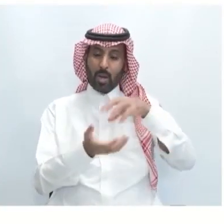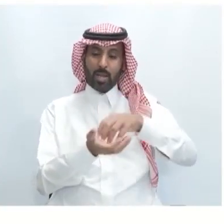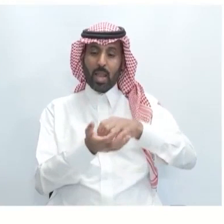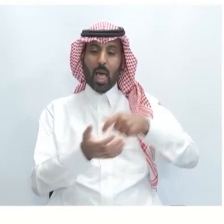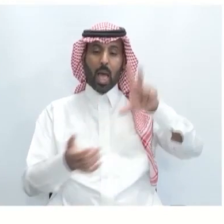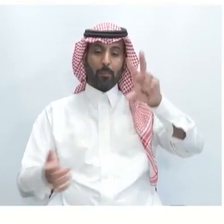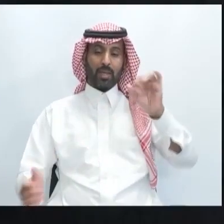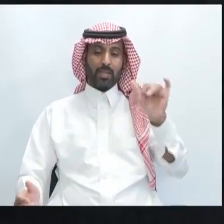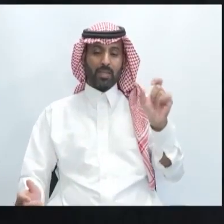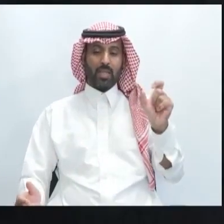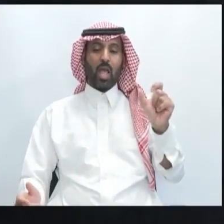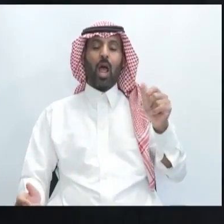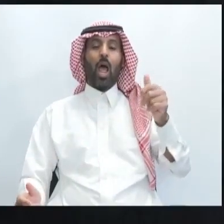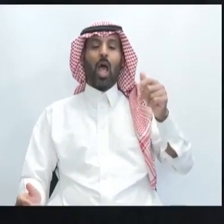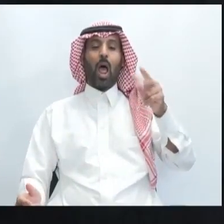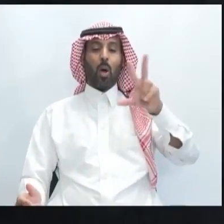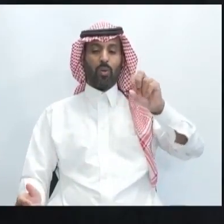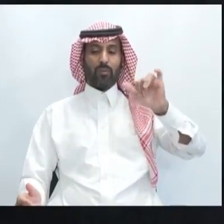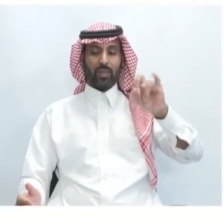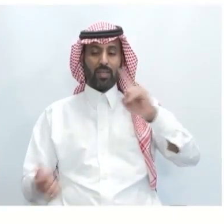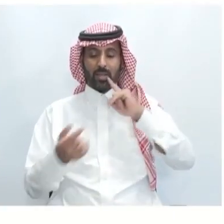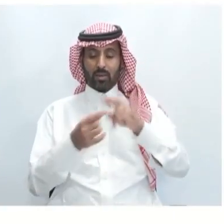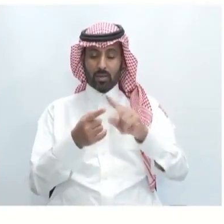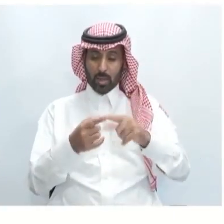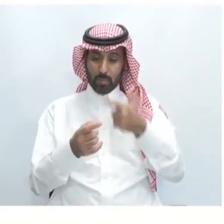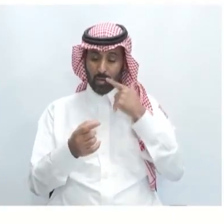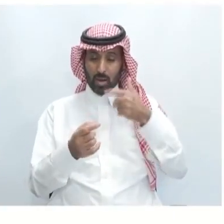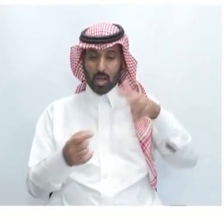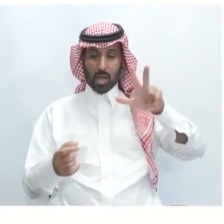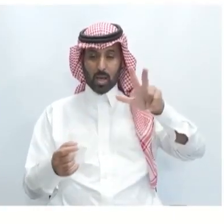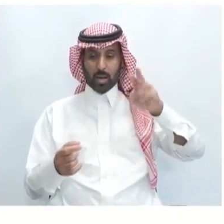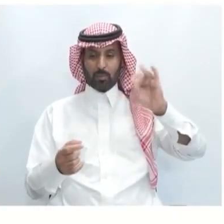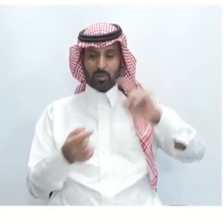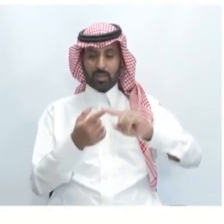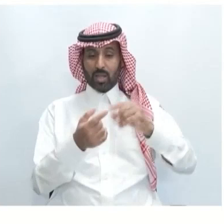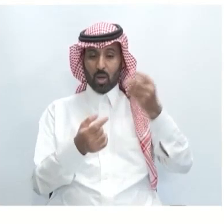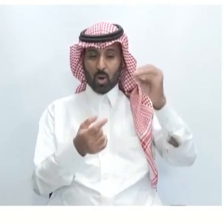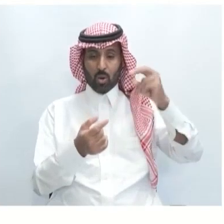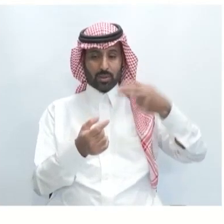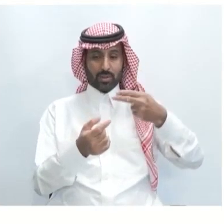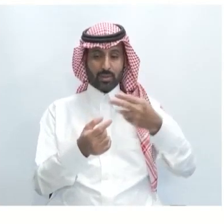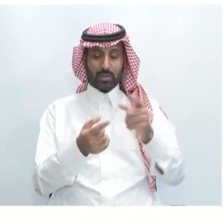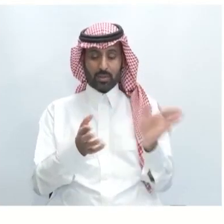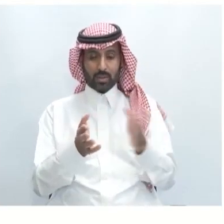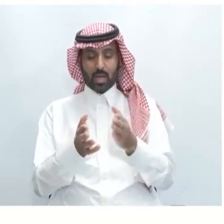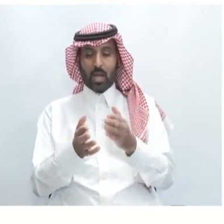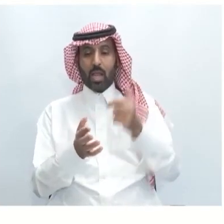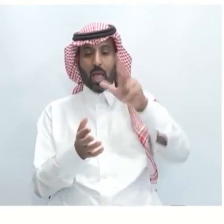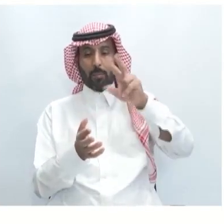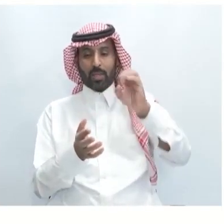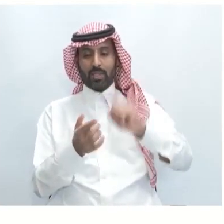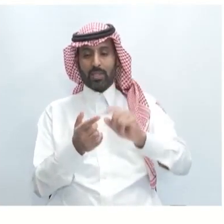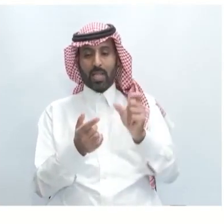الوظيفيه ستاتي من كربوكسيل مجموعه الوتش في الحمض الاميني